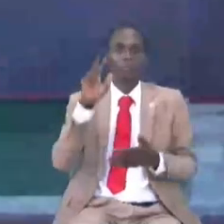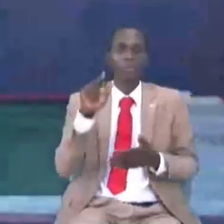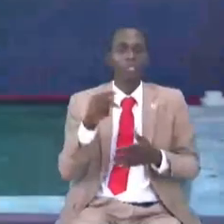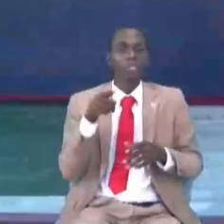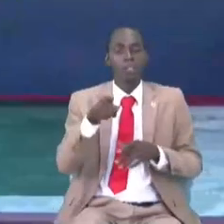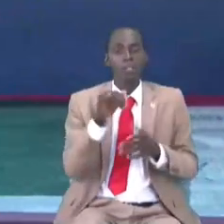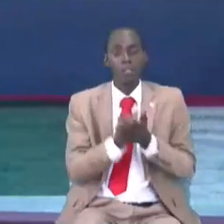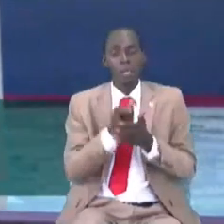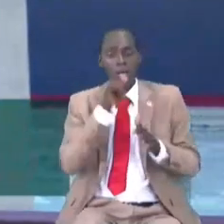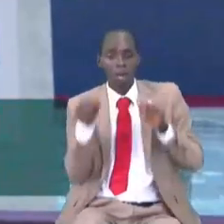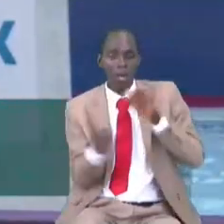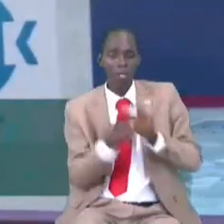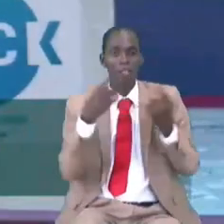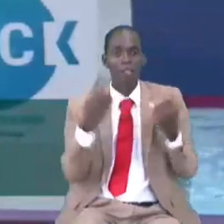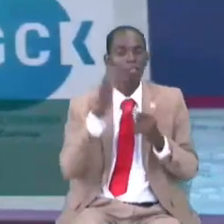si Ninive